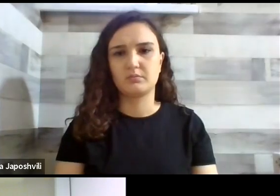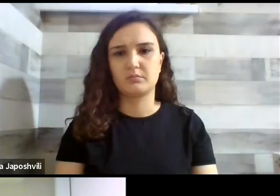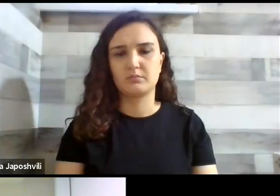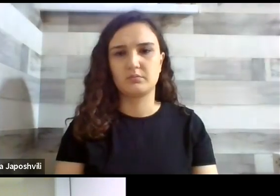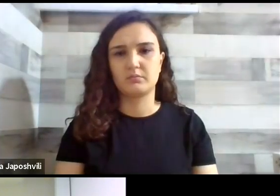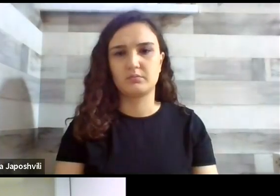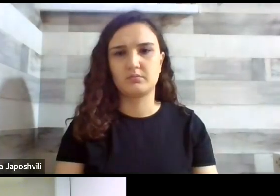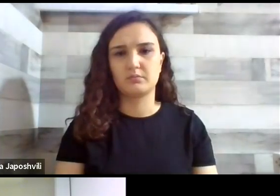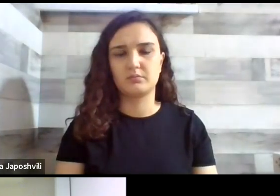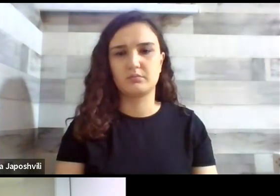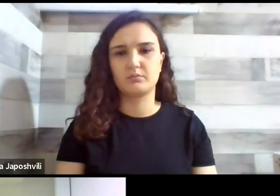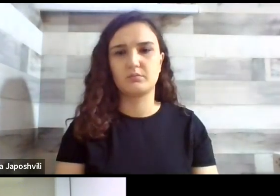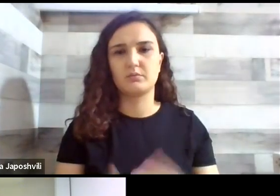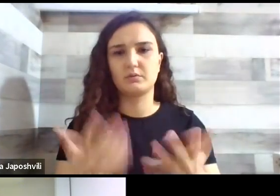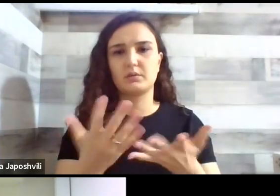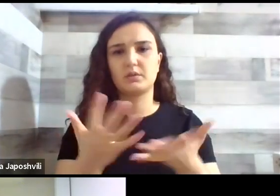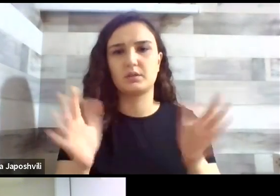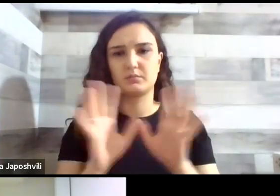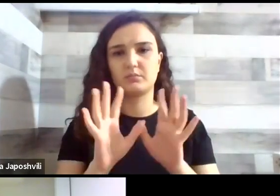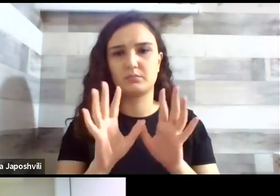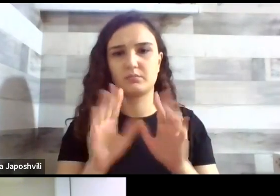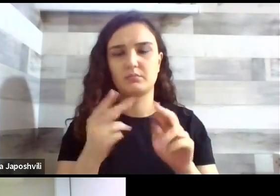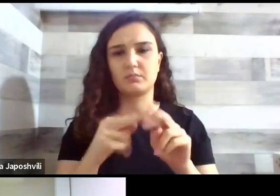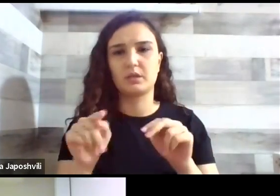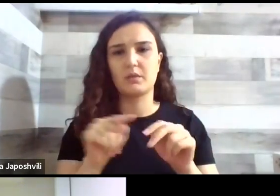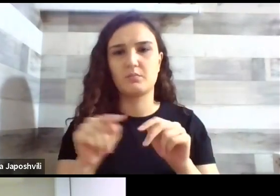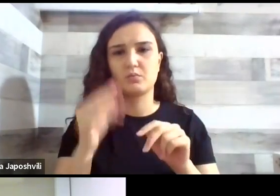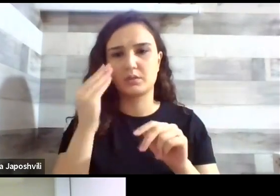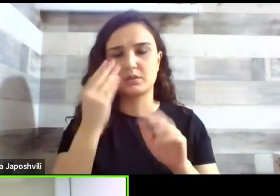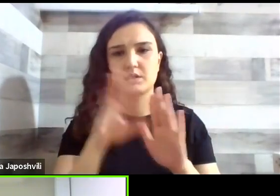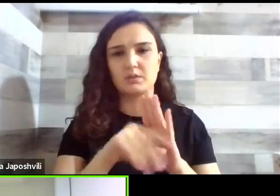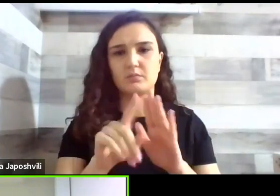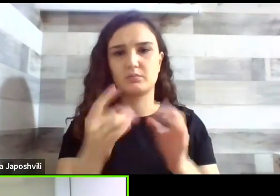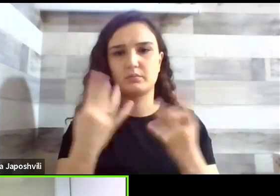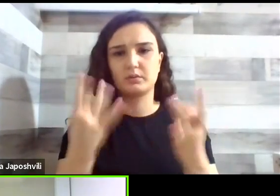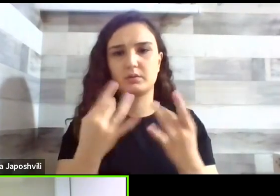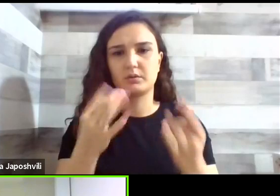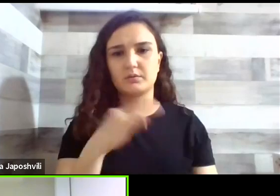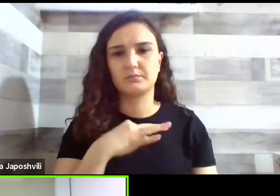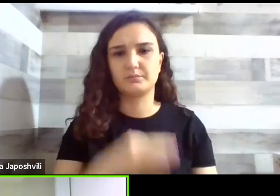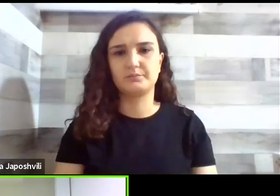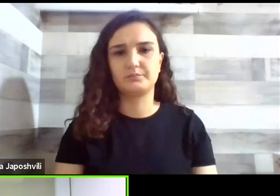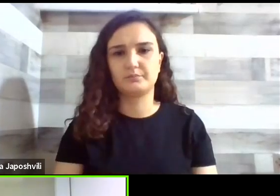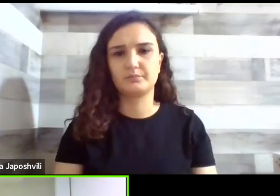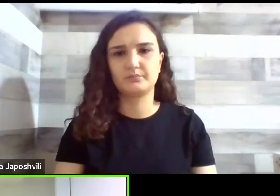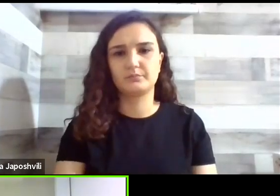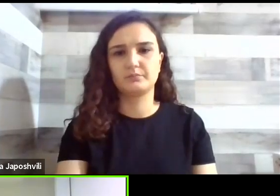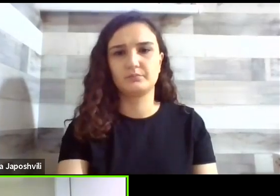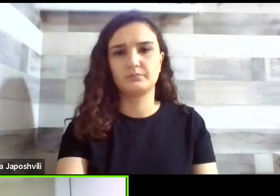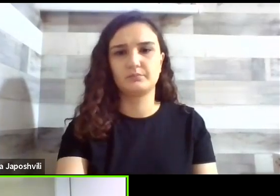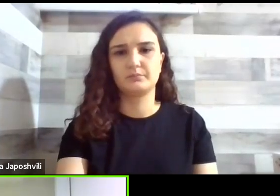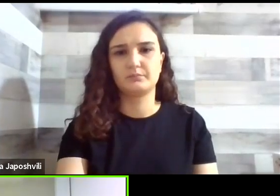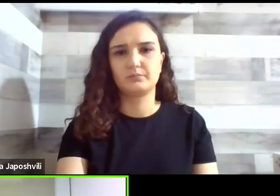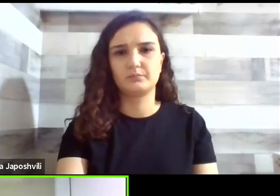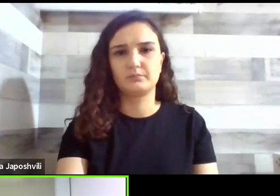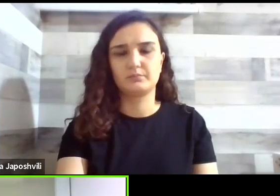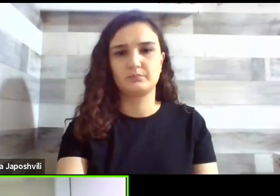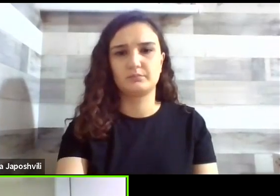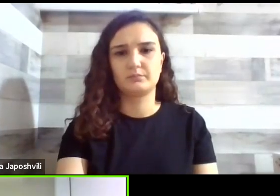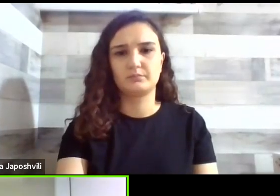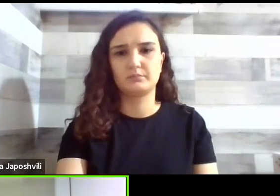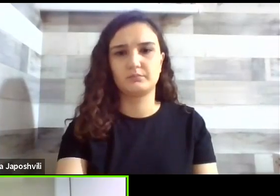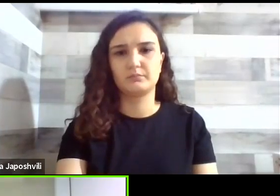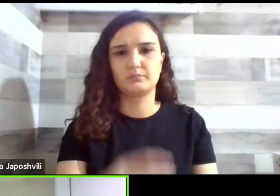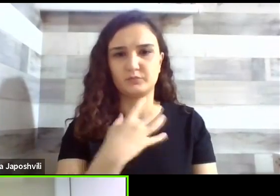შემადგენლობაც, თავისი გარემო, არა? ამ თვალსაზრისით რომ გუჭირდებათ პრობლემებს. კი ბატონო, აი შევეცდები რომ არაფერი მნიშვნელოვანი